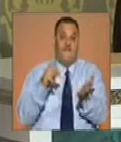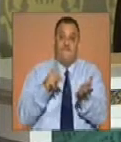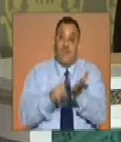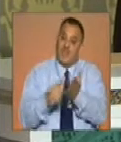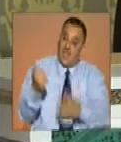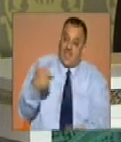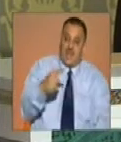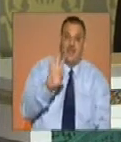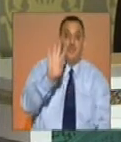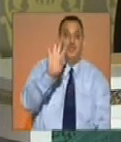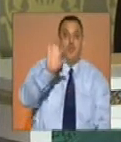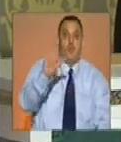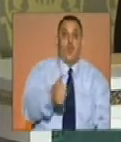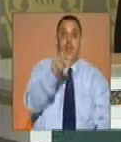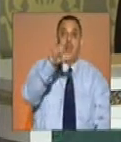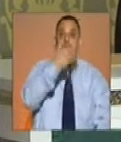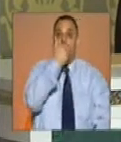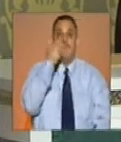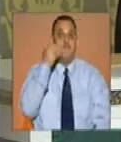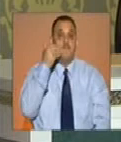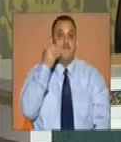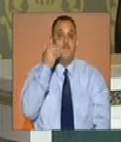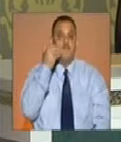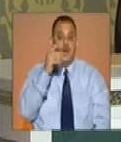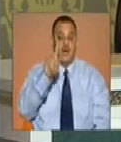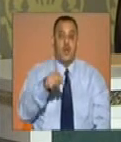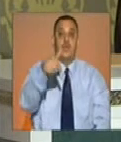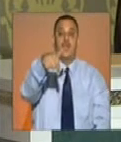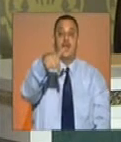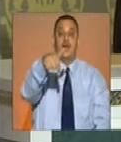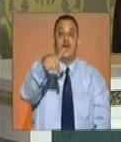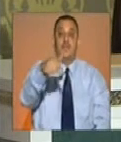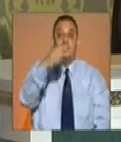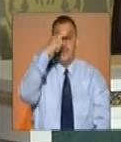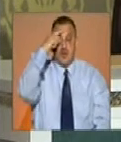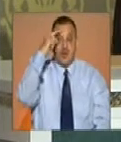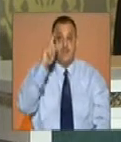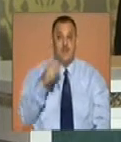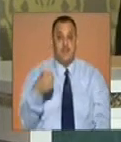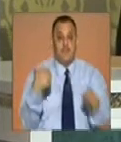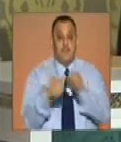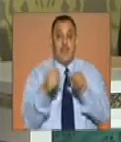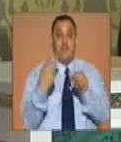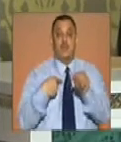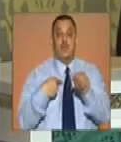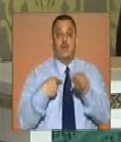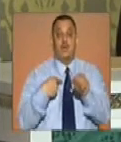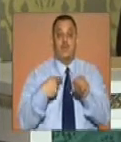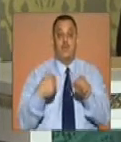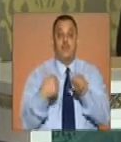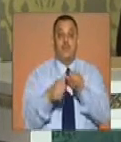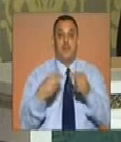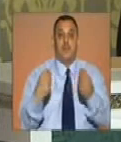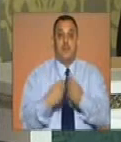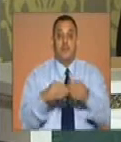أقضي يعني عقب قلت خلاص بصوم السدود، لكن الحين صمت يعني 5 يوم ما خلصت القضاء بعد يعني. لا ما أنا ما قلت